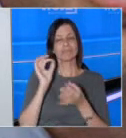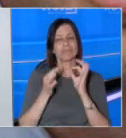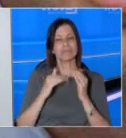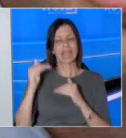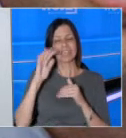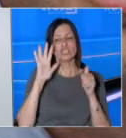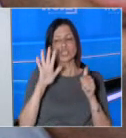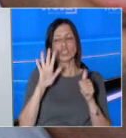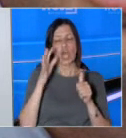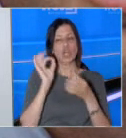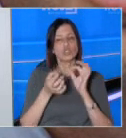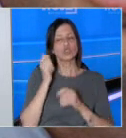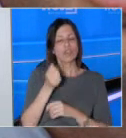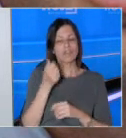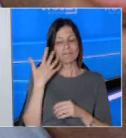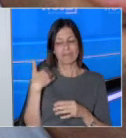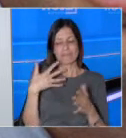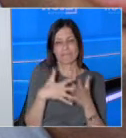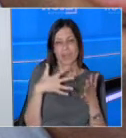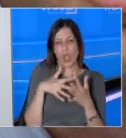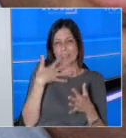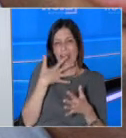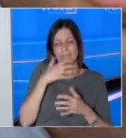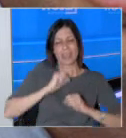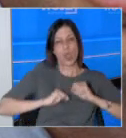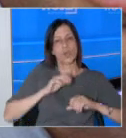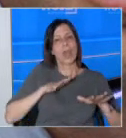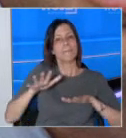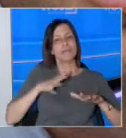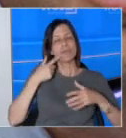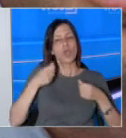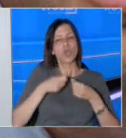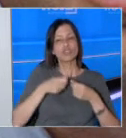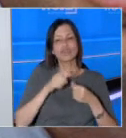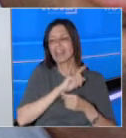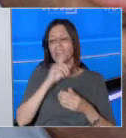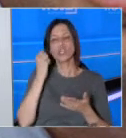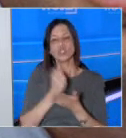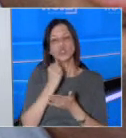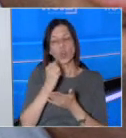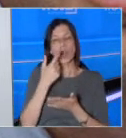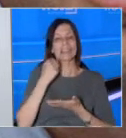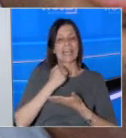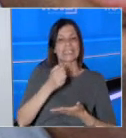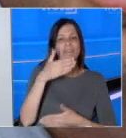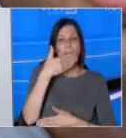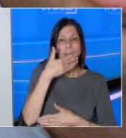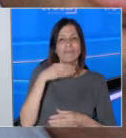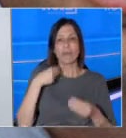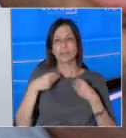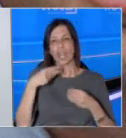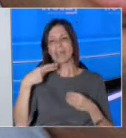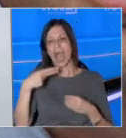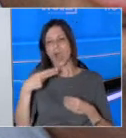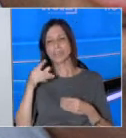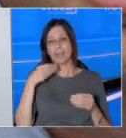6 שופטים שמותחים ביקורת חריפה על התנהלות הממשלה בכל הנוגע לאישור תקציב, תקציב המדינה, ועל פשרת האוזר, הפשרה